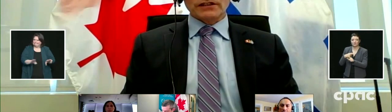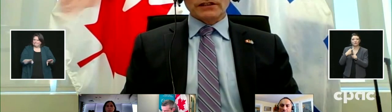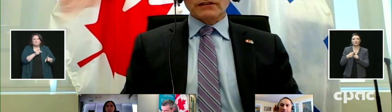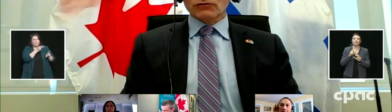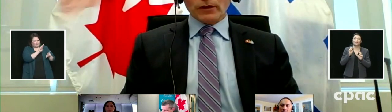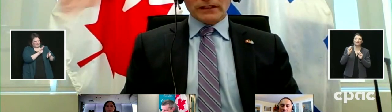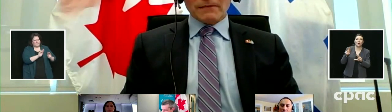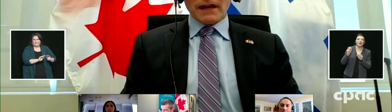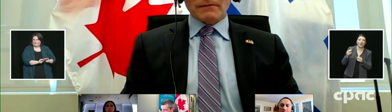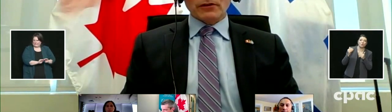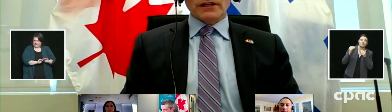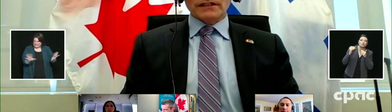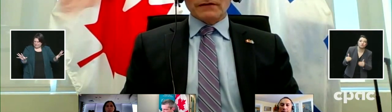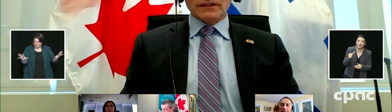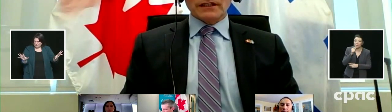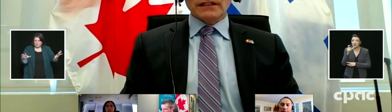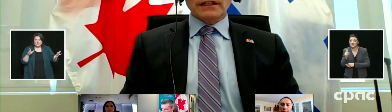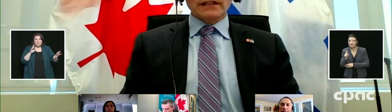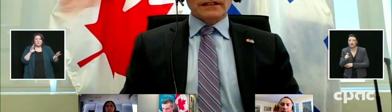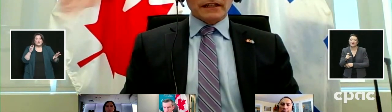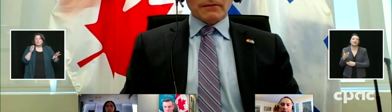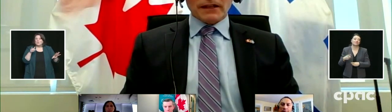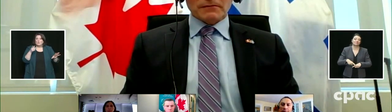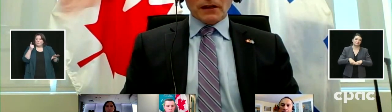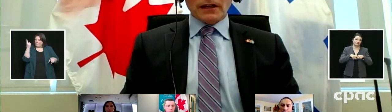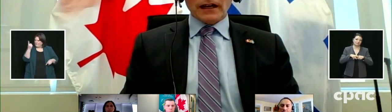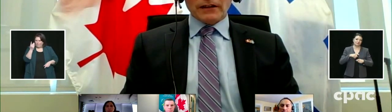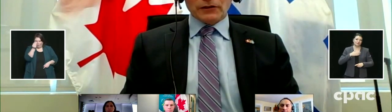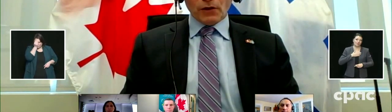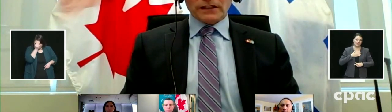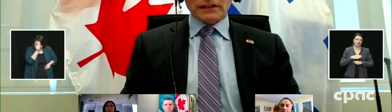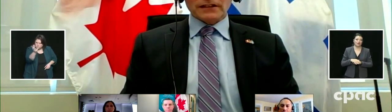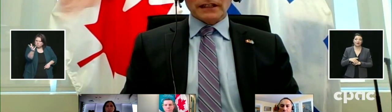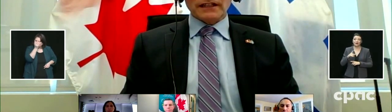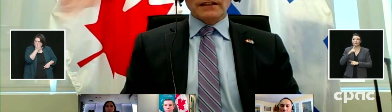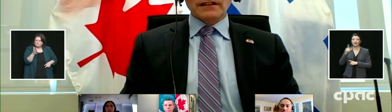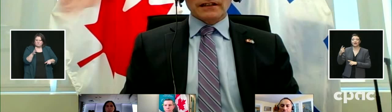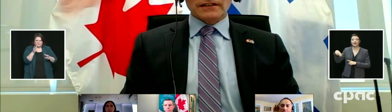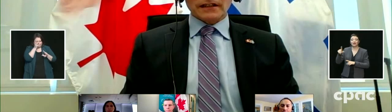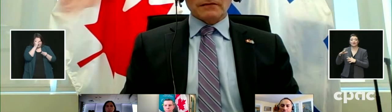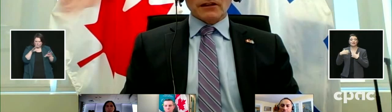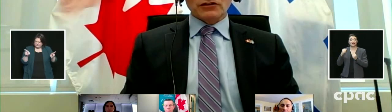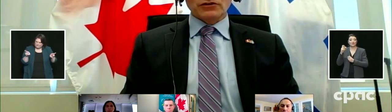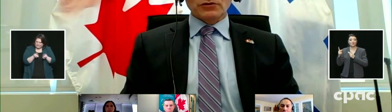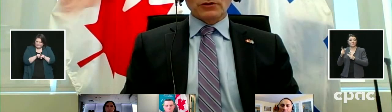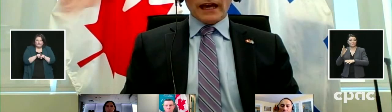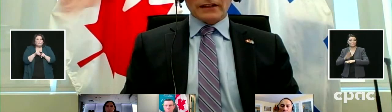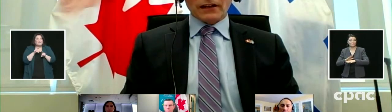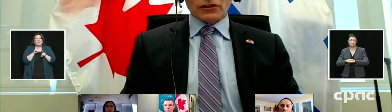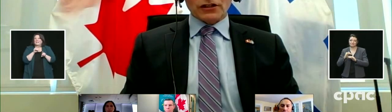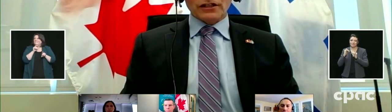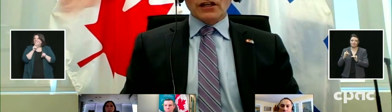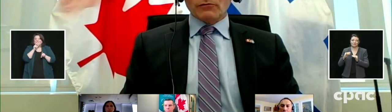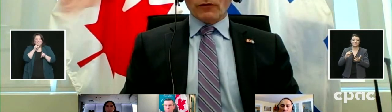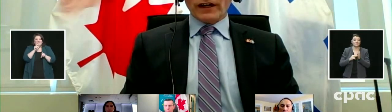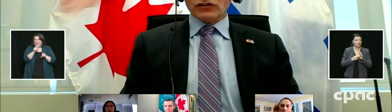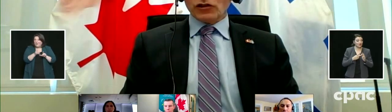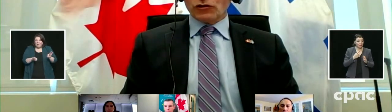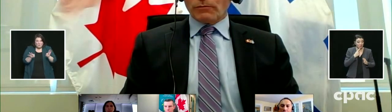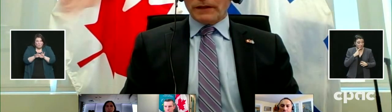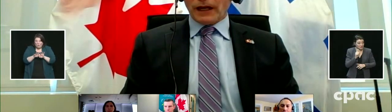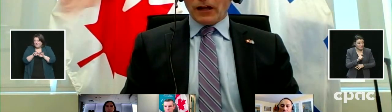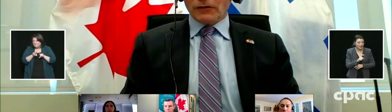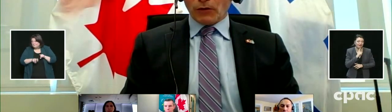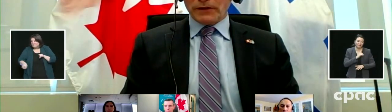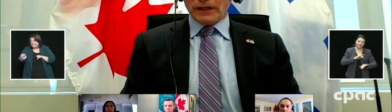Les consignes ont toujours été les mêmes, d'éviter les déplacements non essentiels et certainement ceux à l'étranger pour faire en